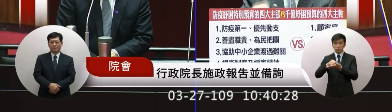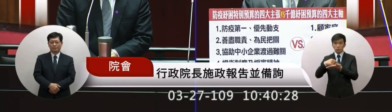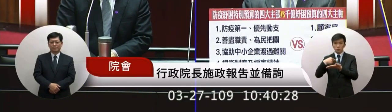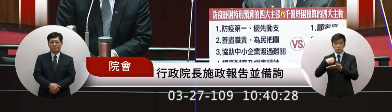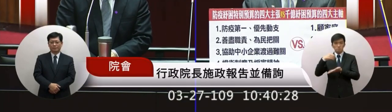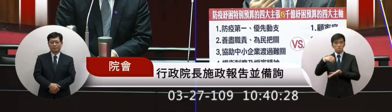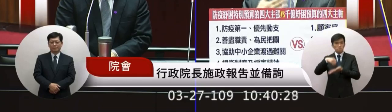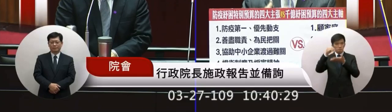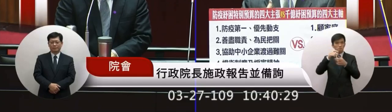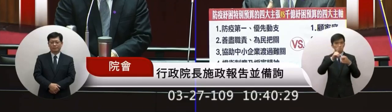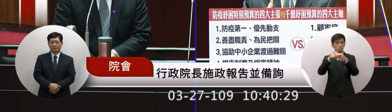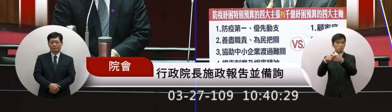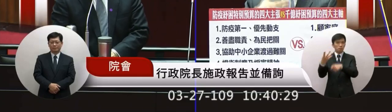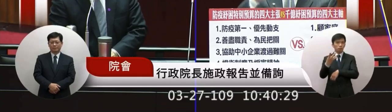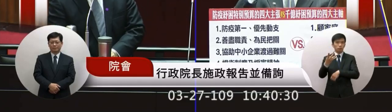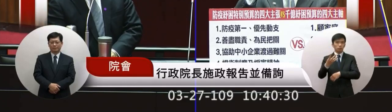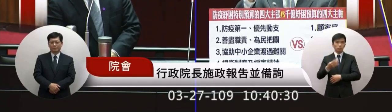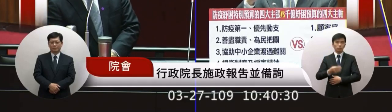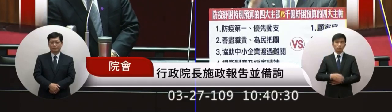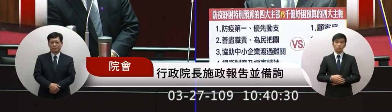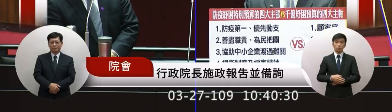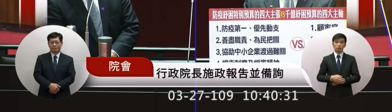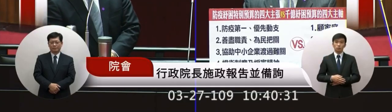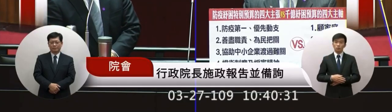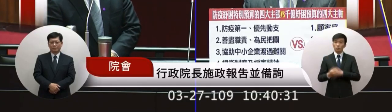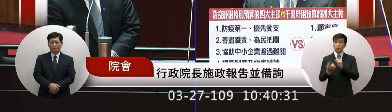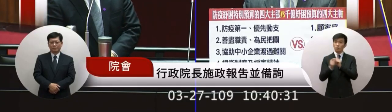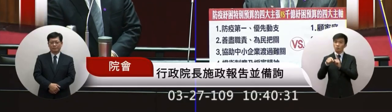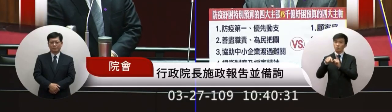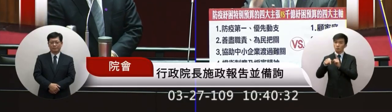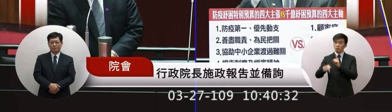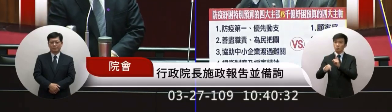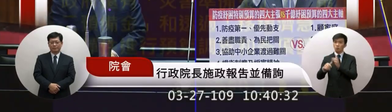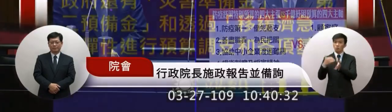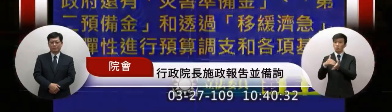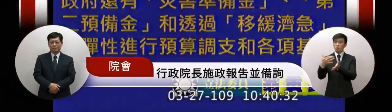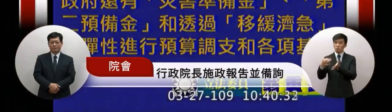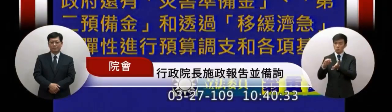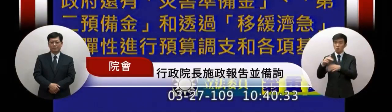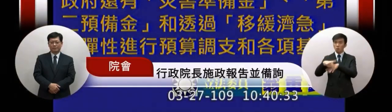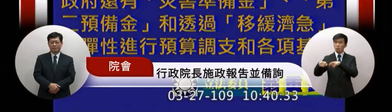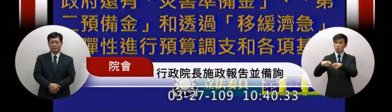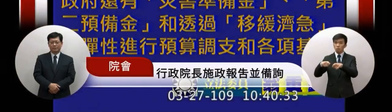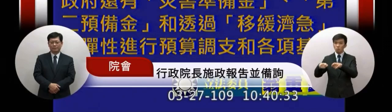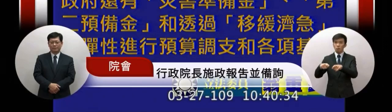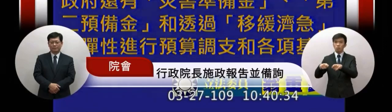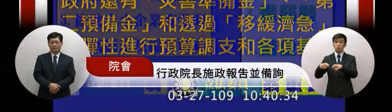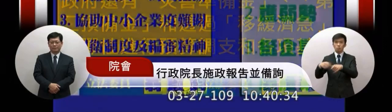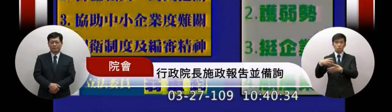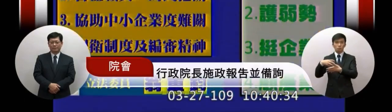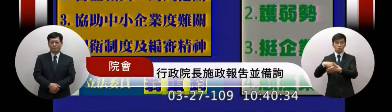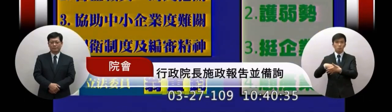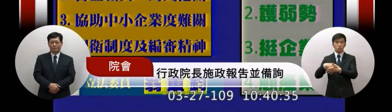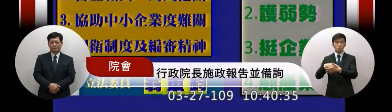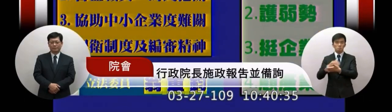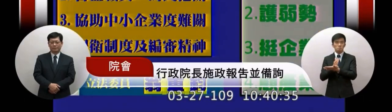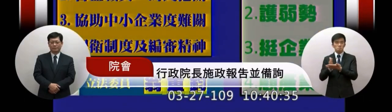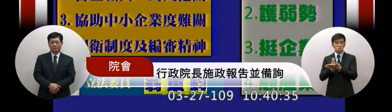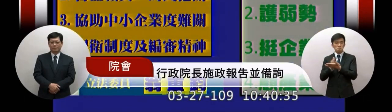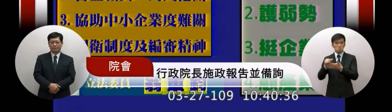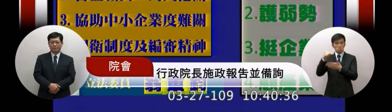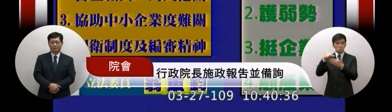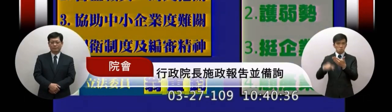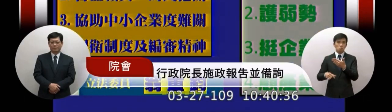四大要点，就是我对这边特别医生所抱着心早的一个原